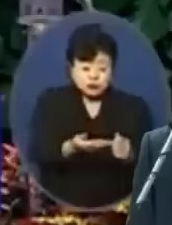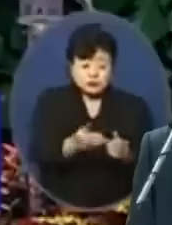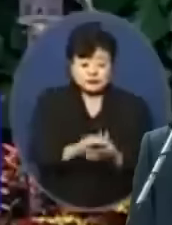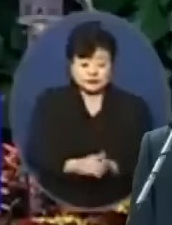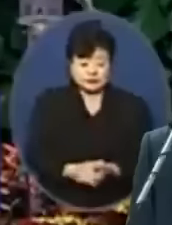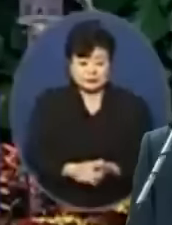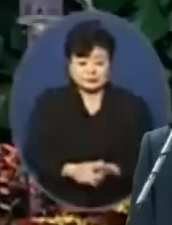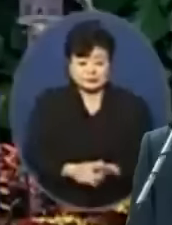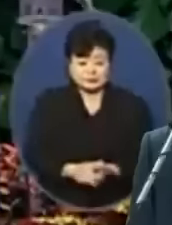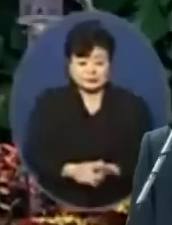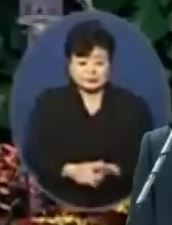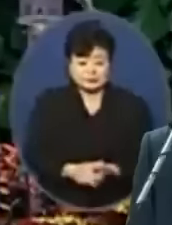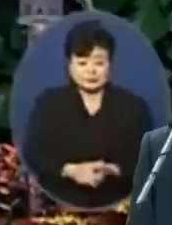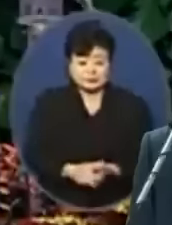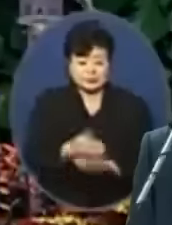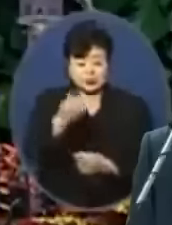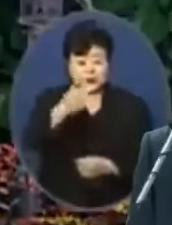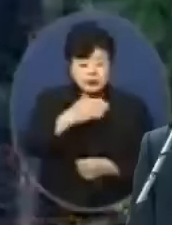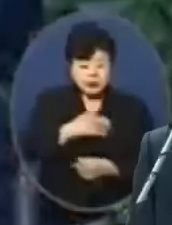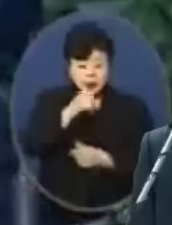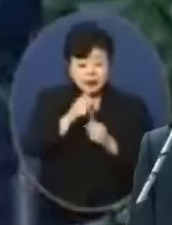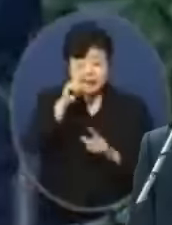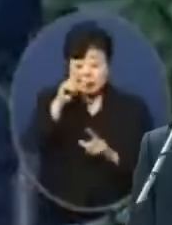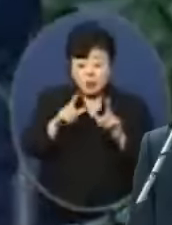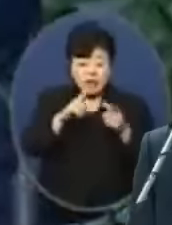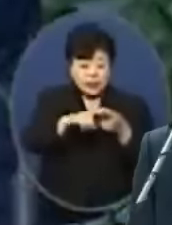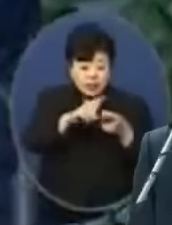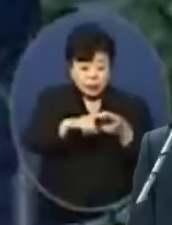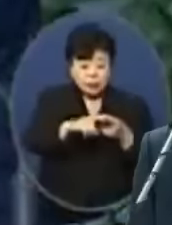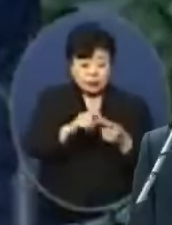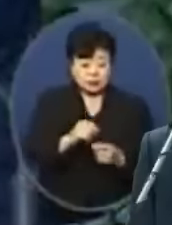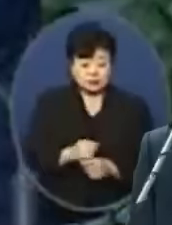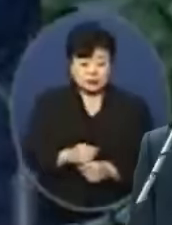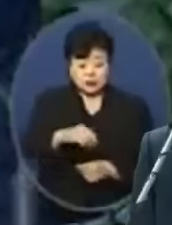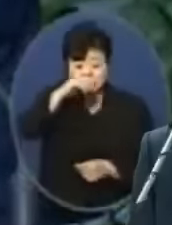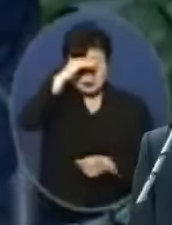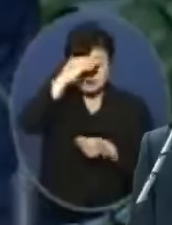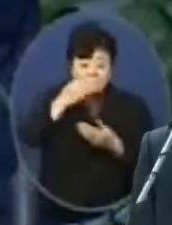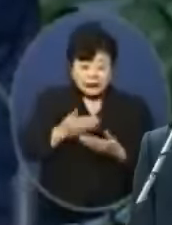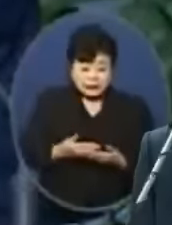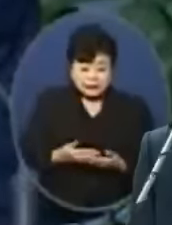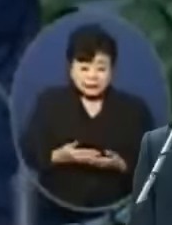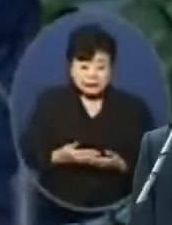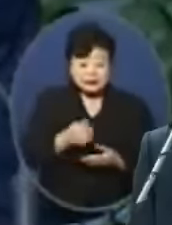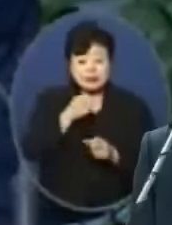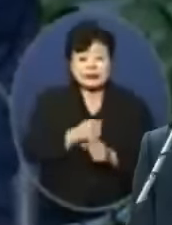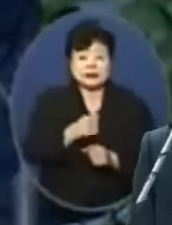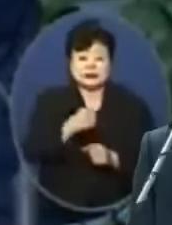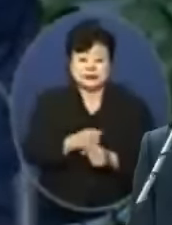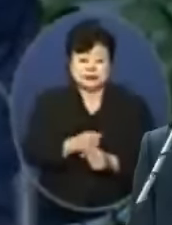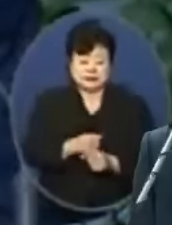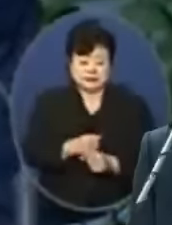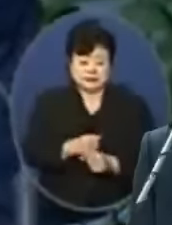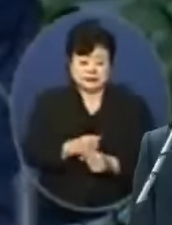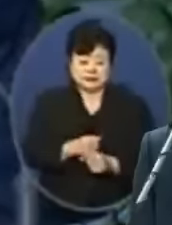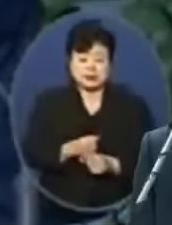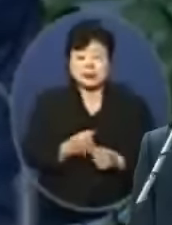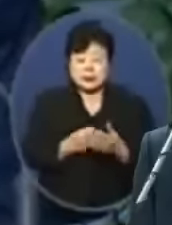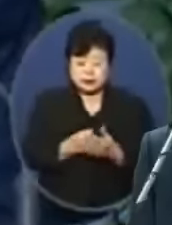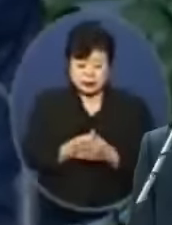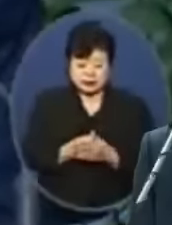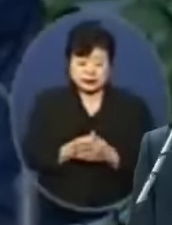하나님께서 여러분과 나를 하나님의 형상과 모양을 닮아서 만드셨습니다.